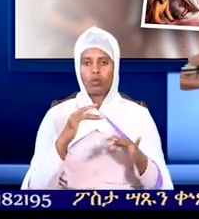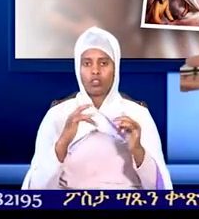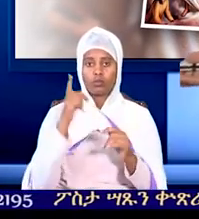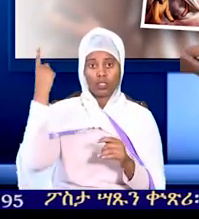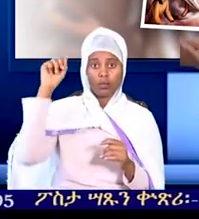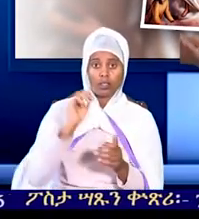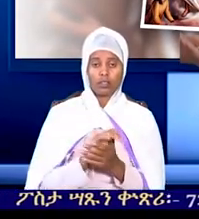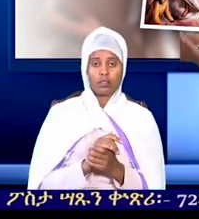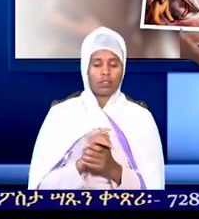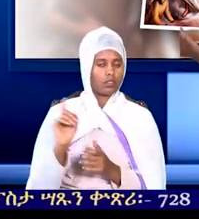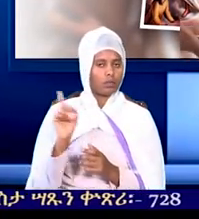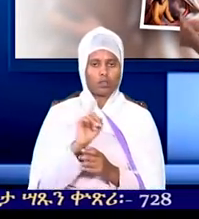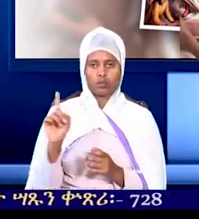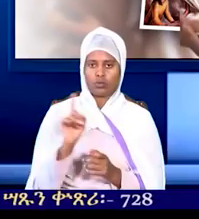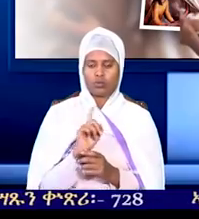ሓይሎም ከገሊፆም ዶ